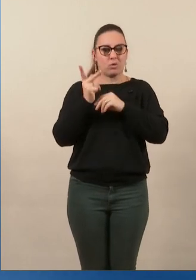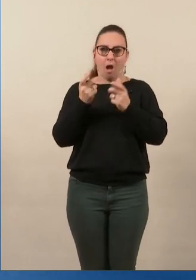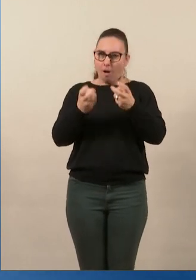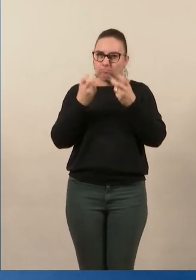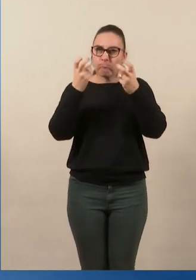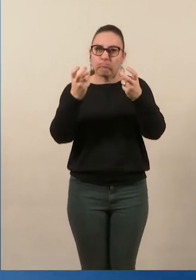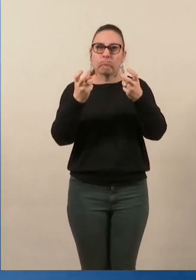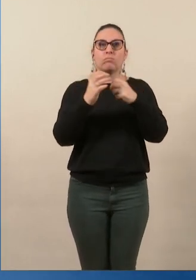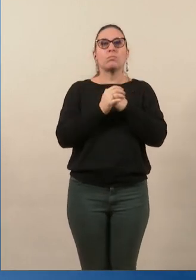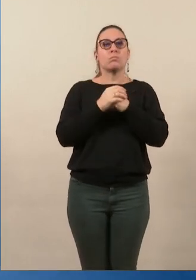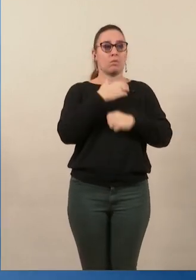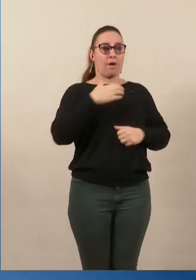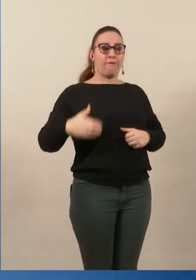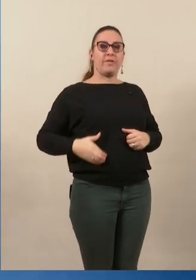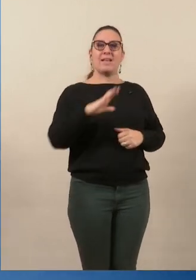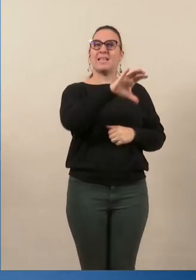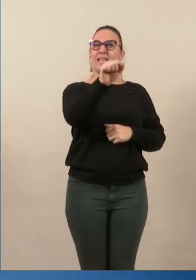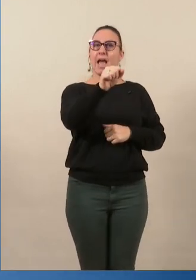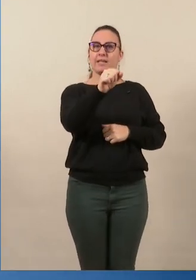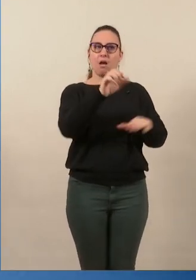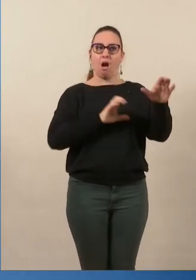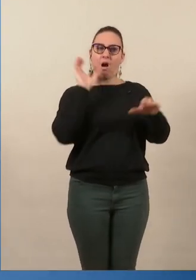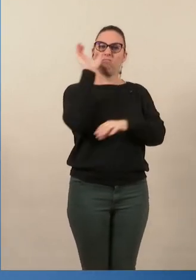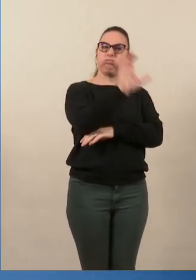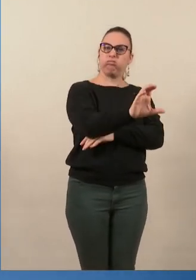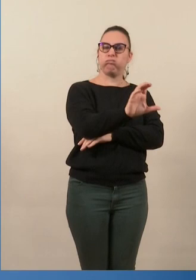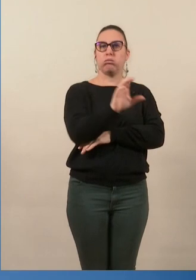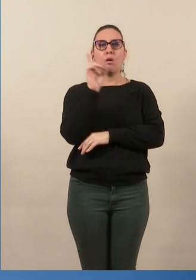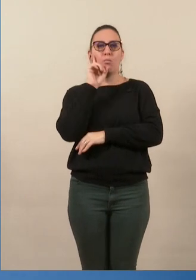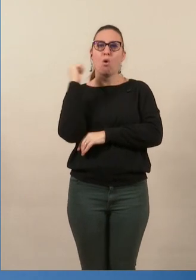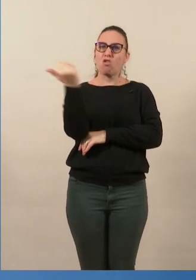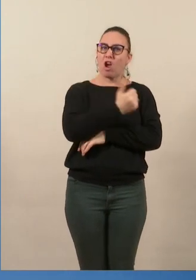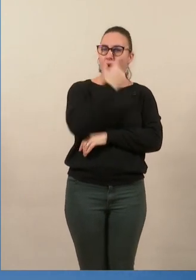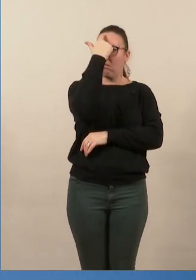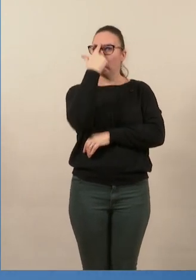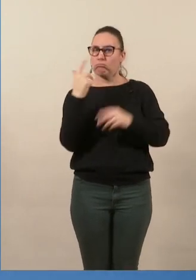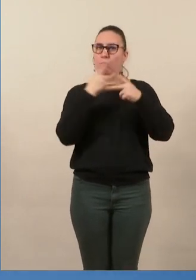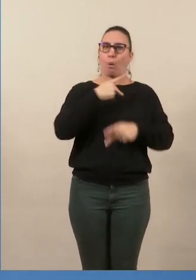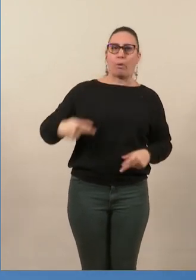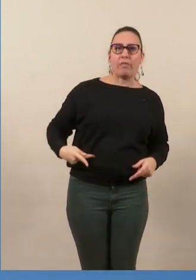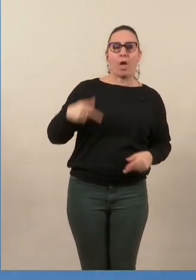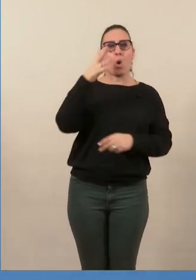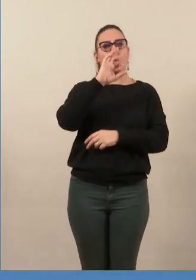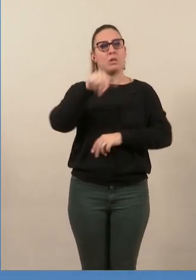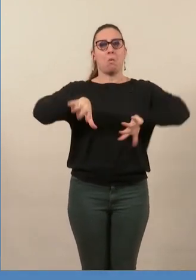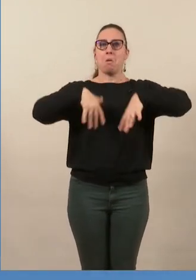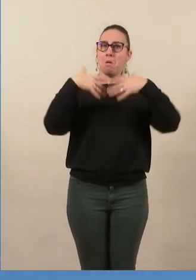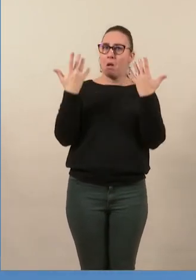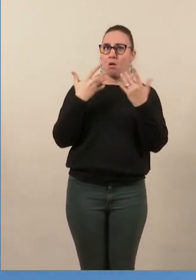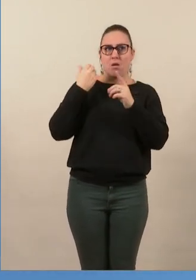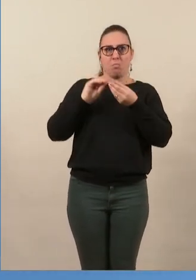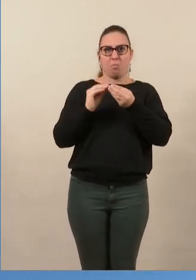ville donne au Centre Communal d'Action Sociale pour toute personne qu'elle soit propriétaire ou non qui serait en difficulté financière à